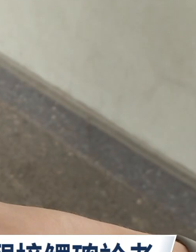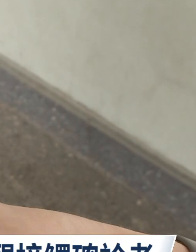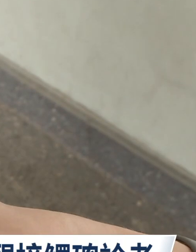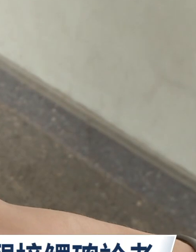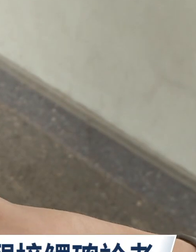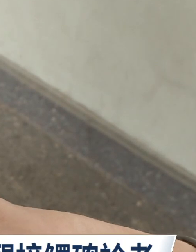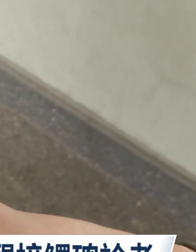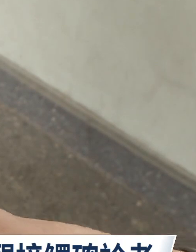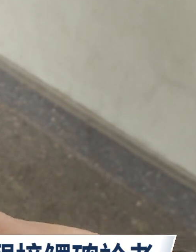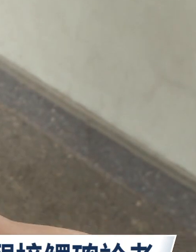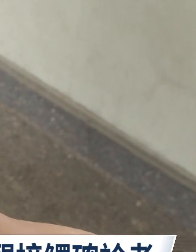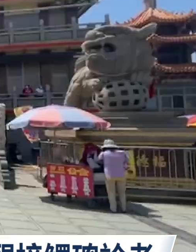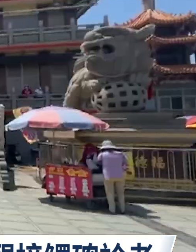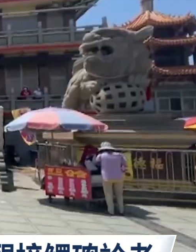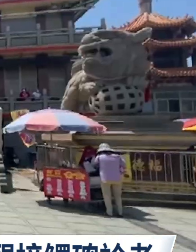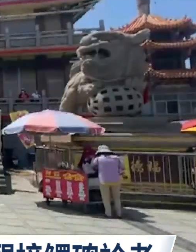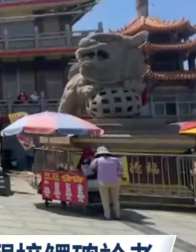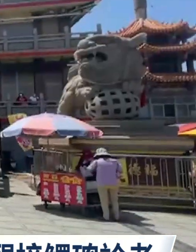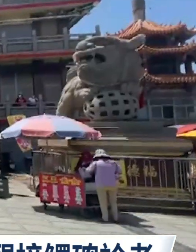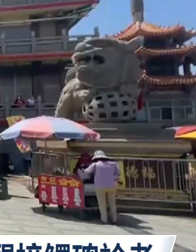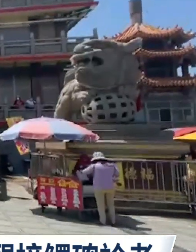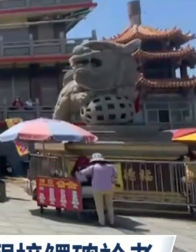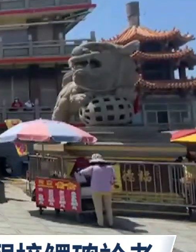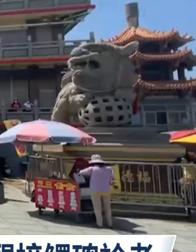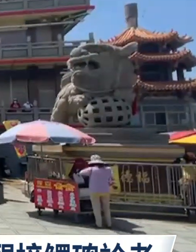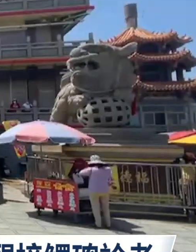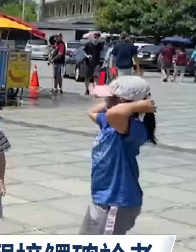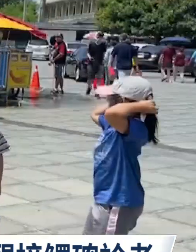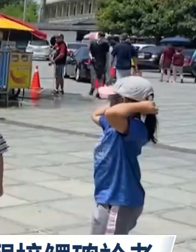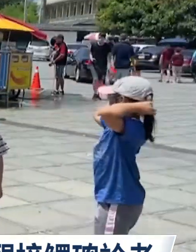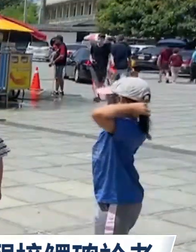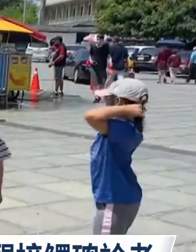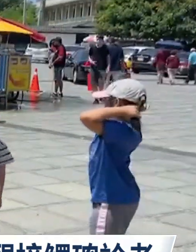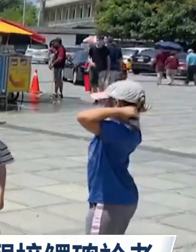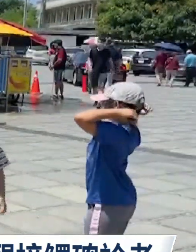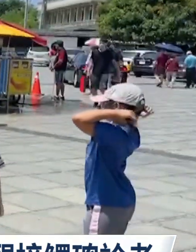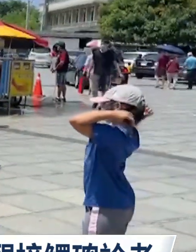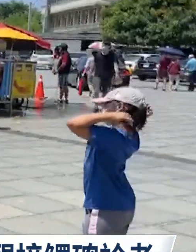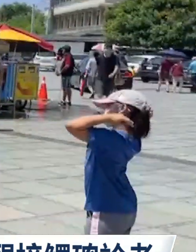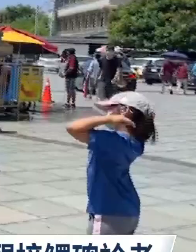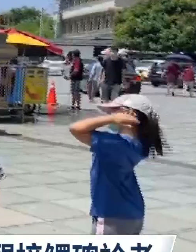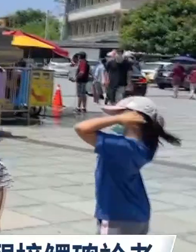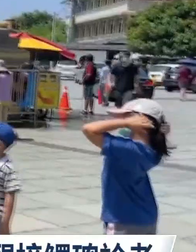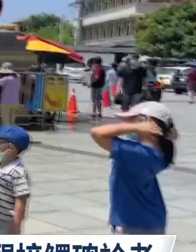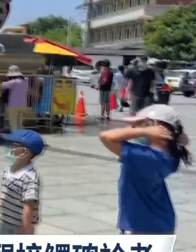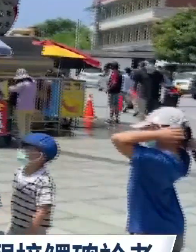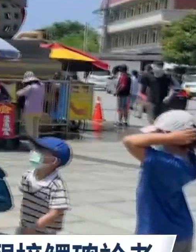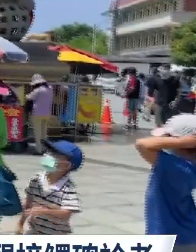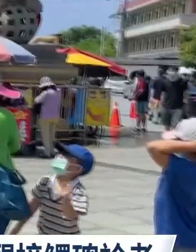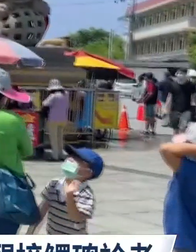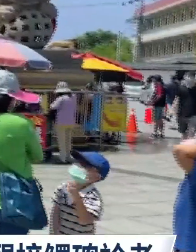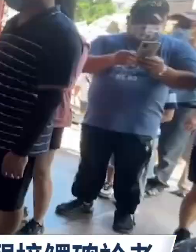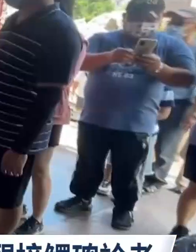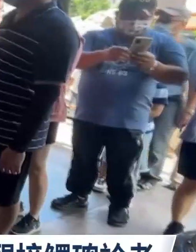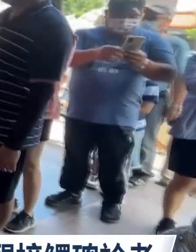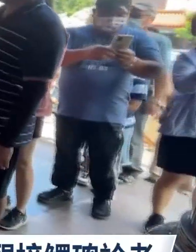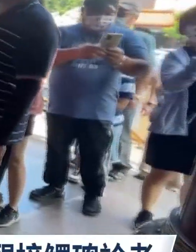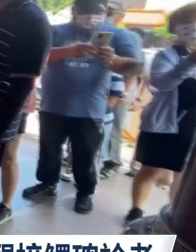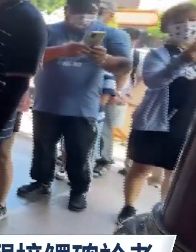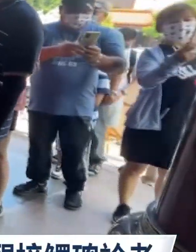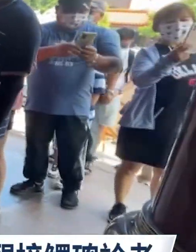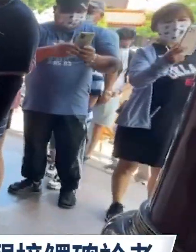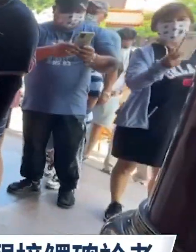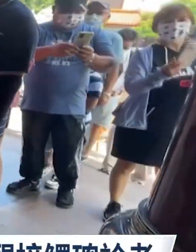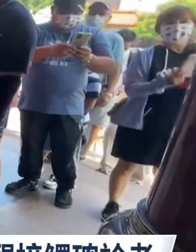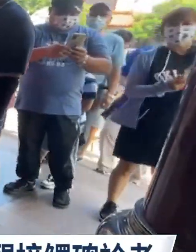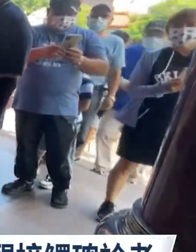代10连制，并建议市场、餐厅绕进演唱会，也就是多人进入或是无法戴口罩又会待上一阵子的场